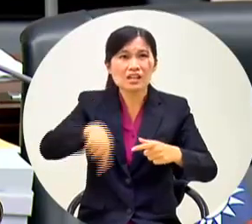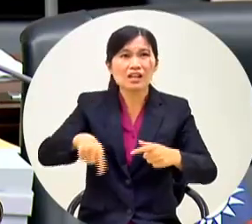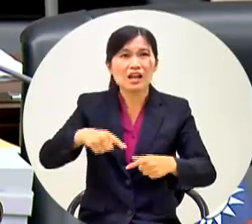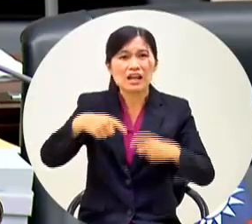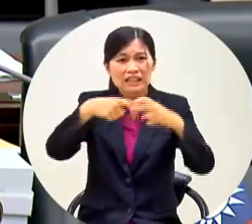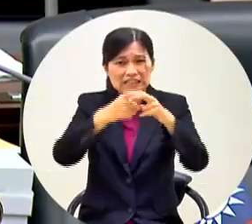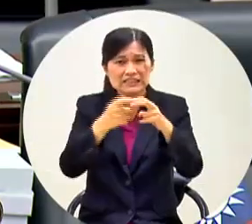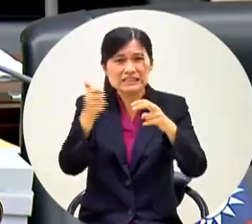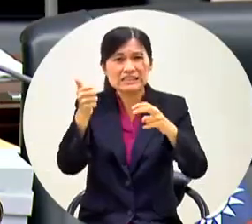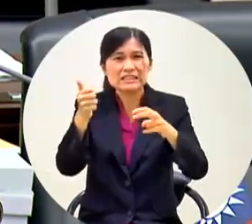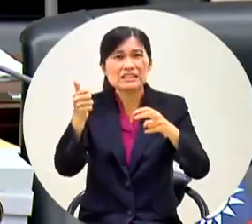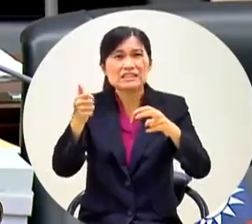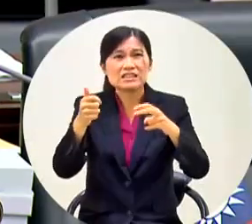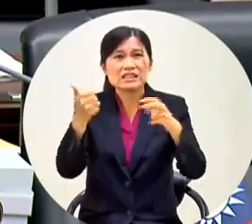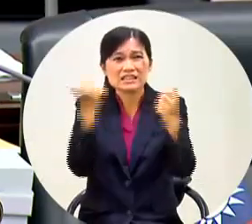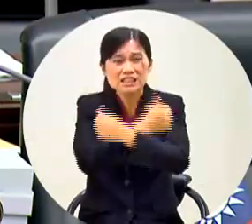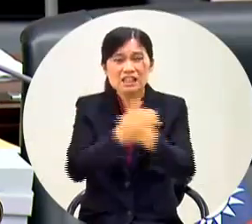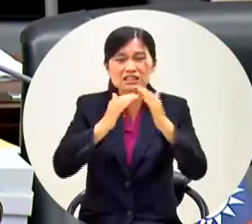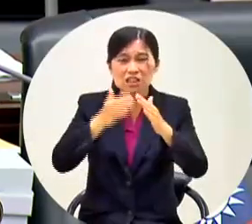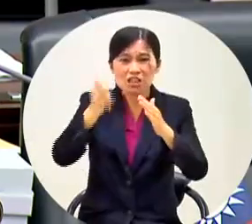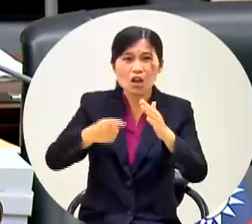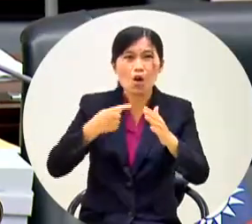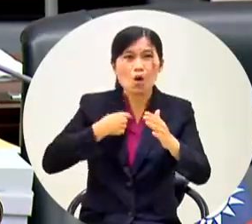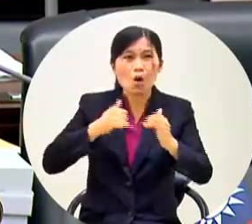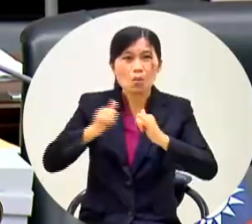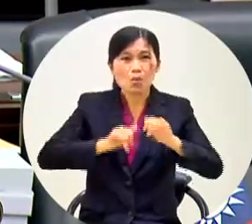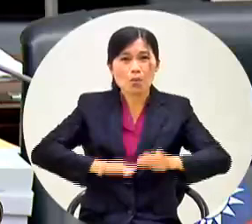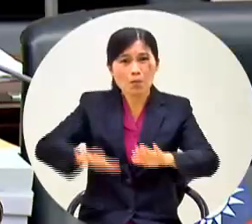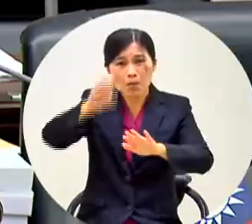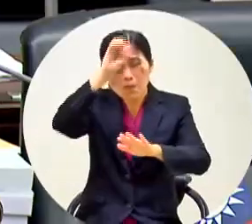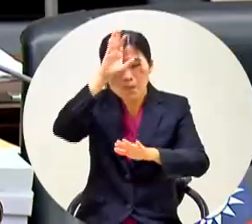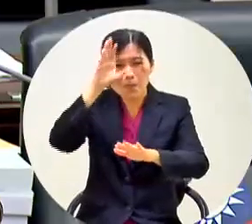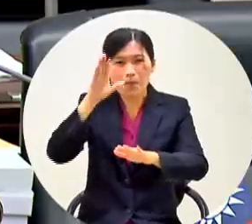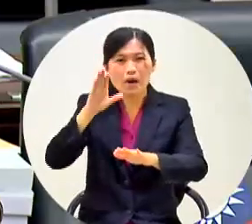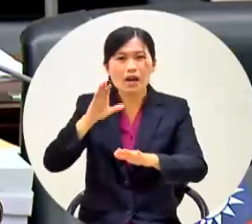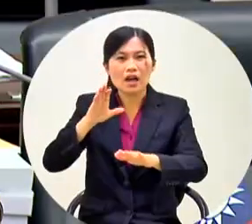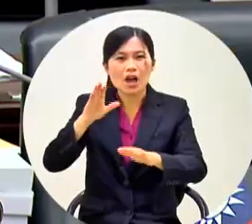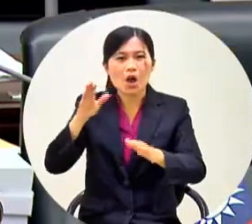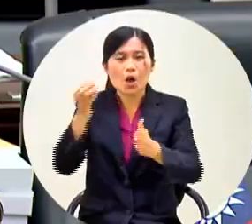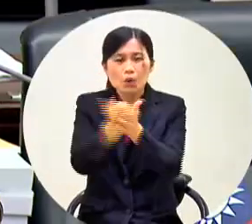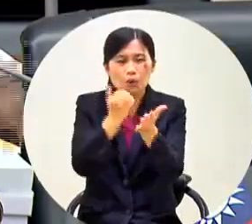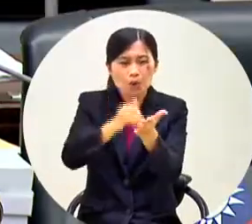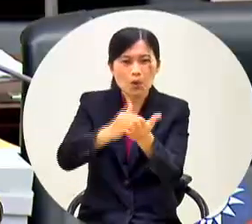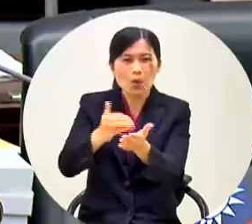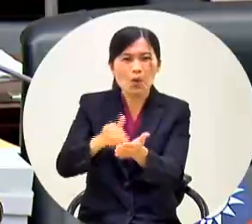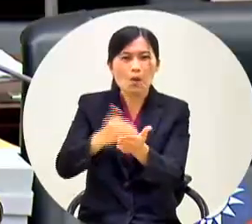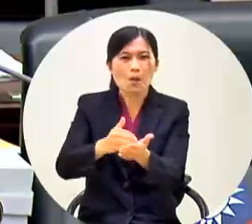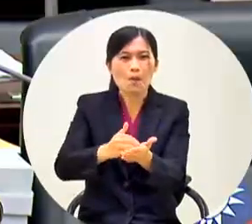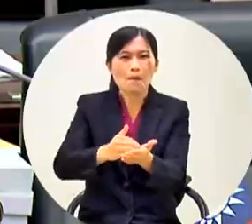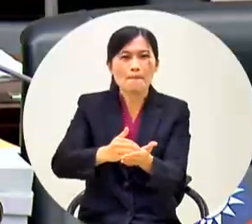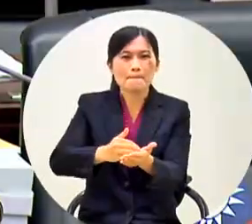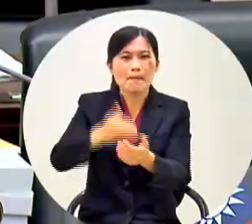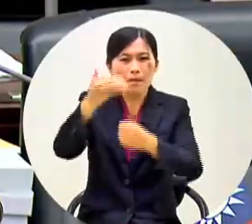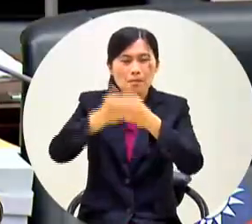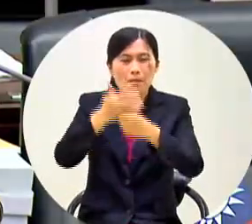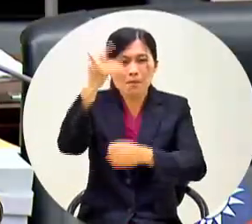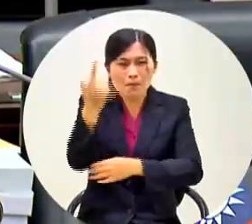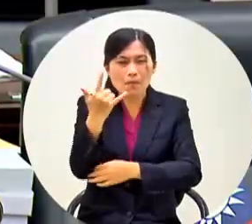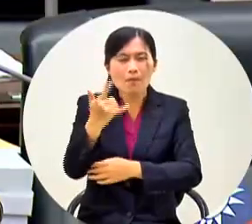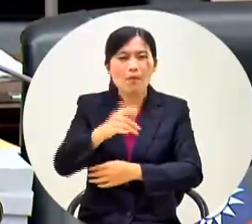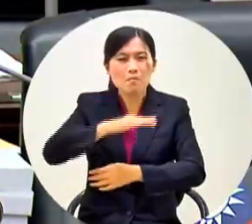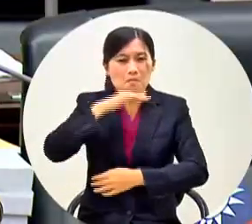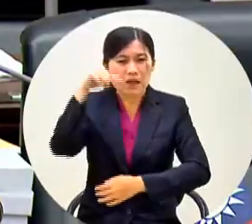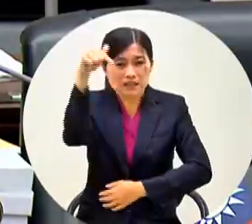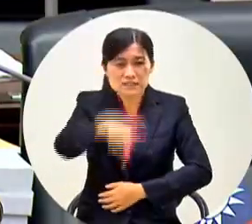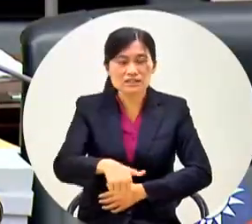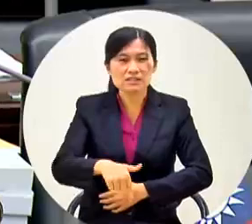进党执政的预算都没有办法审，而且是留到下一次议会，留到黄候